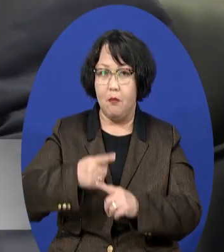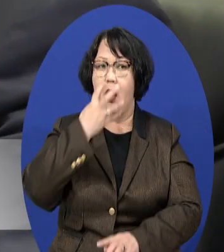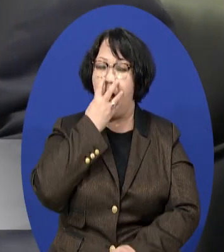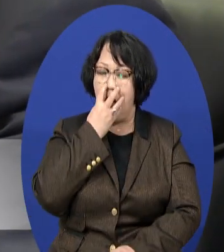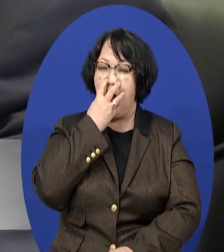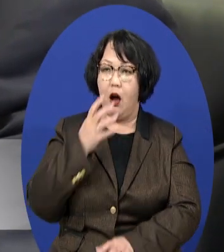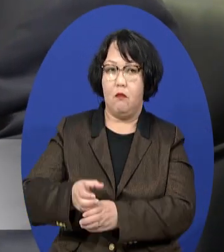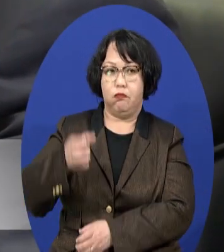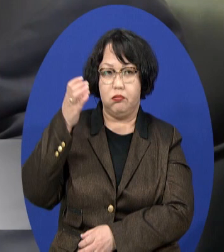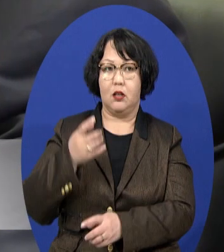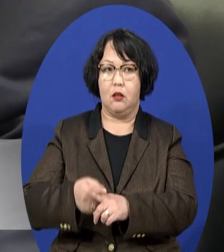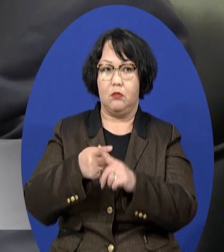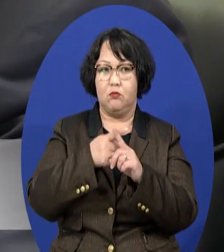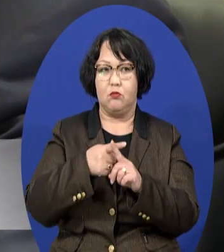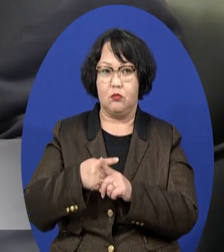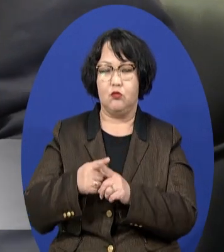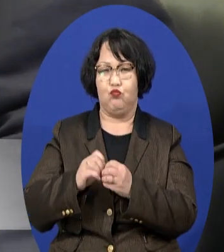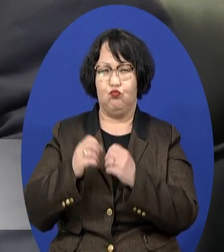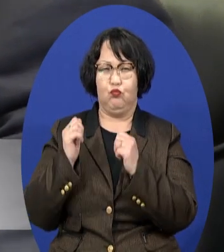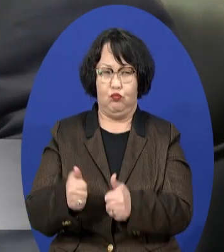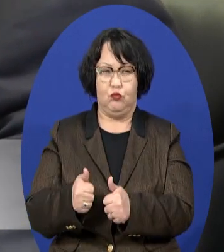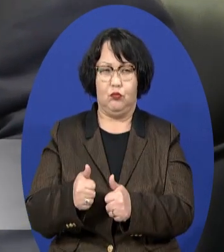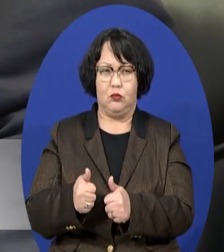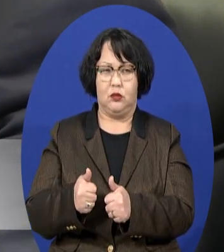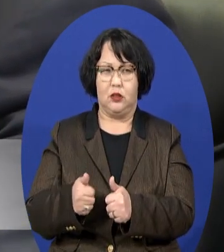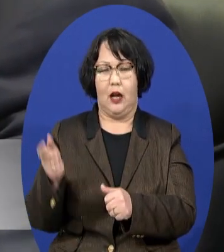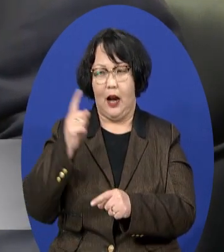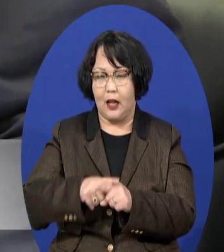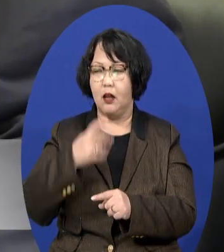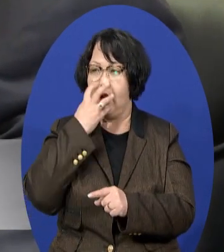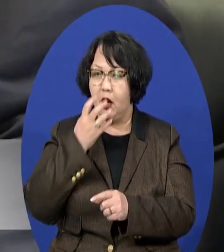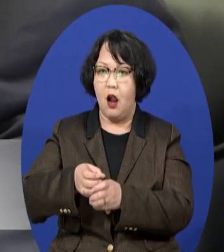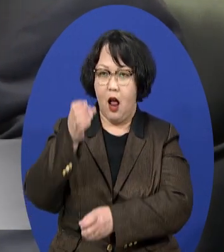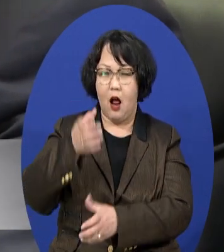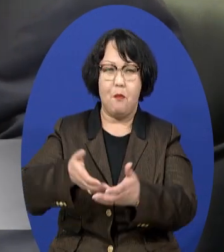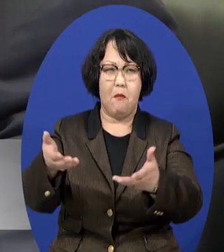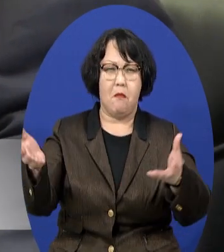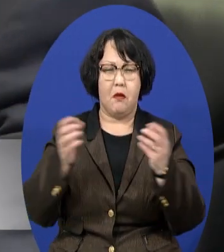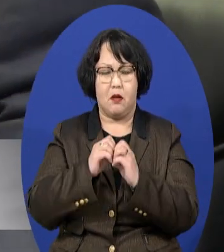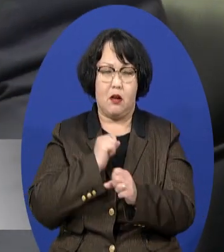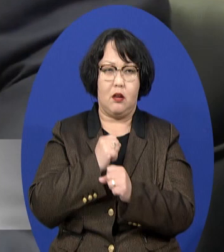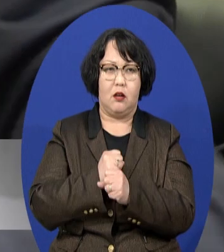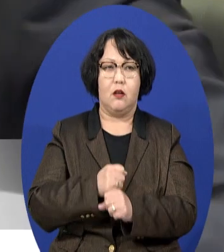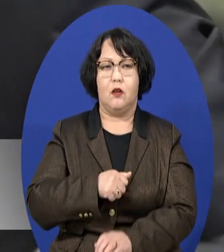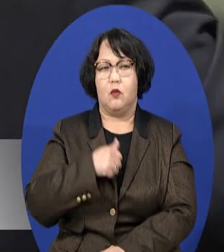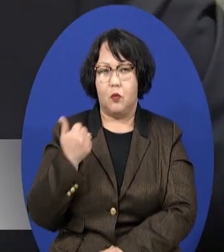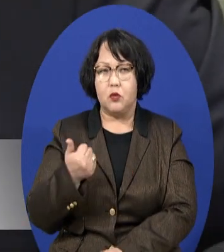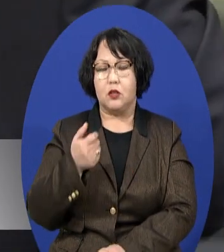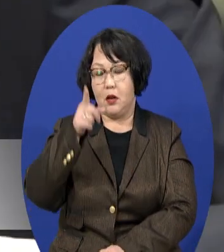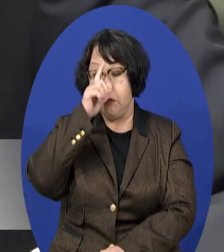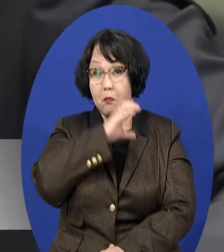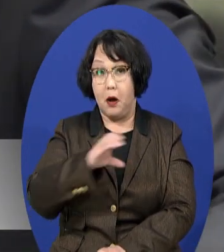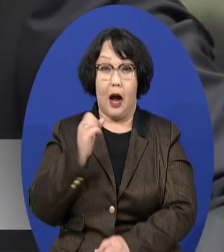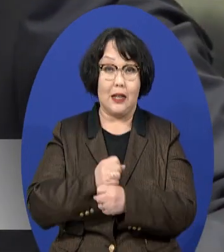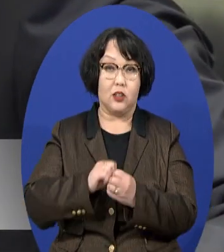тоогоо үйлдвэрлэлдээ гарсан эхнээс нь дахиад байршуулж байгаа. За мөн одоо бусад эмч эмнэлгийн ажилтны